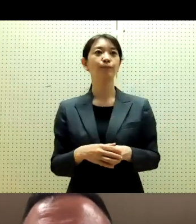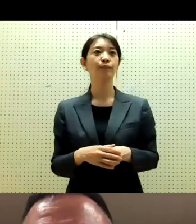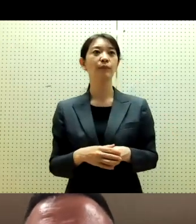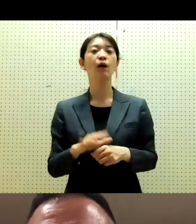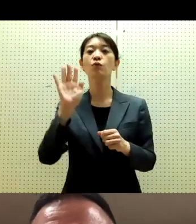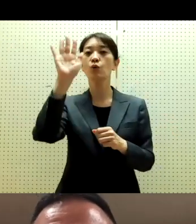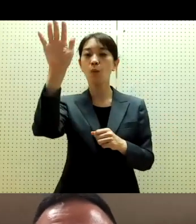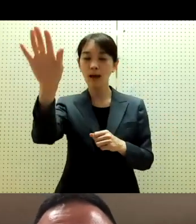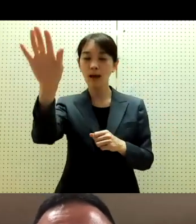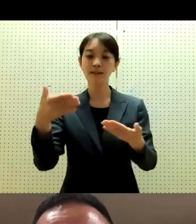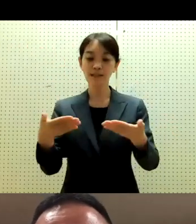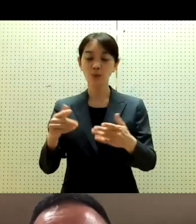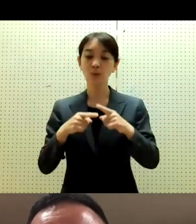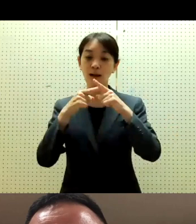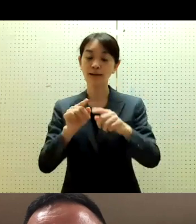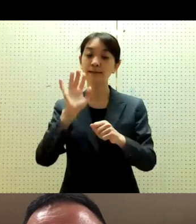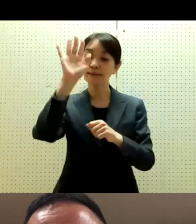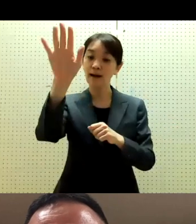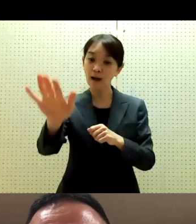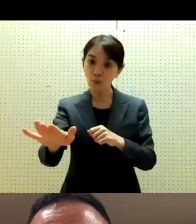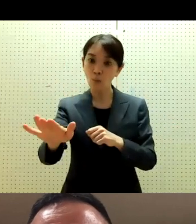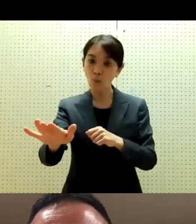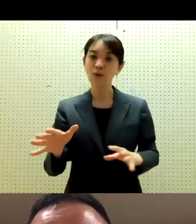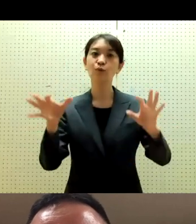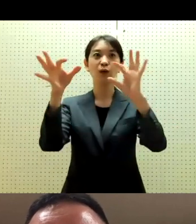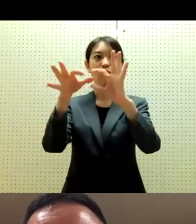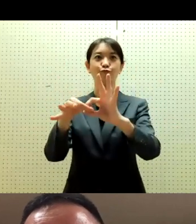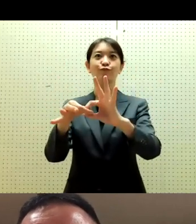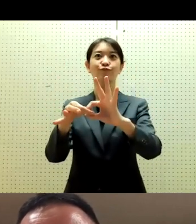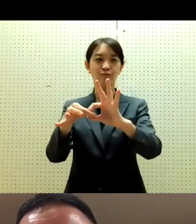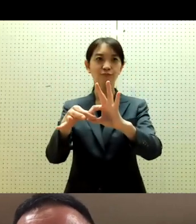将来、就労に活かせるスキルの獲得へとつながっています。